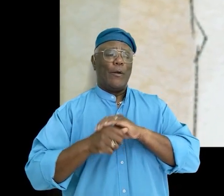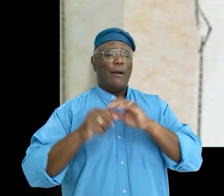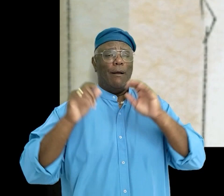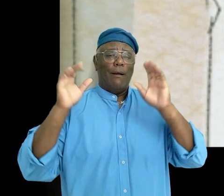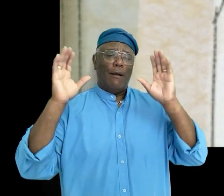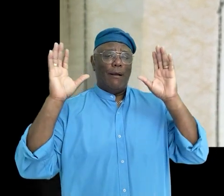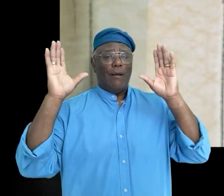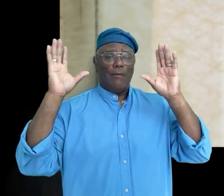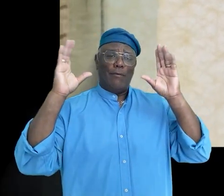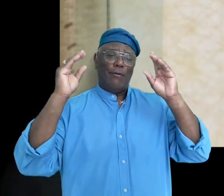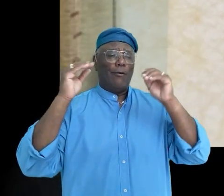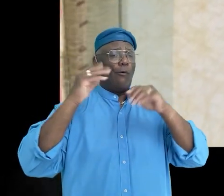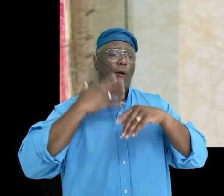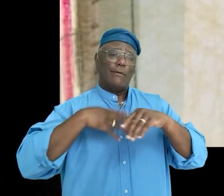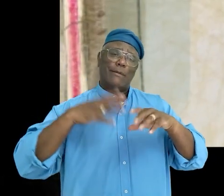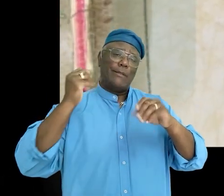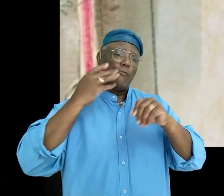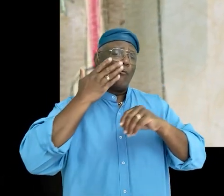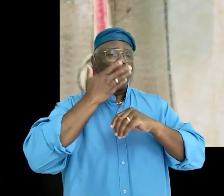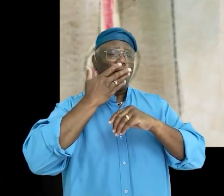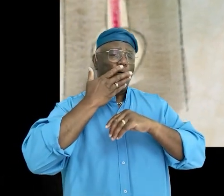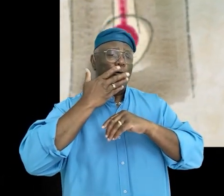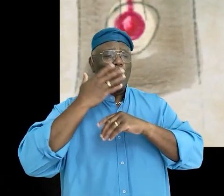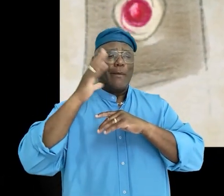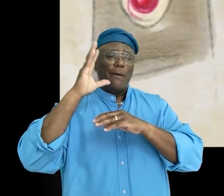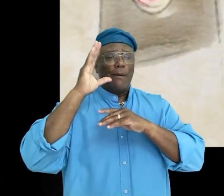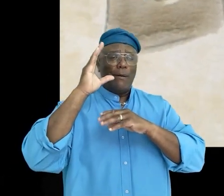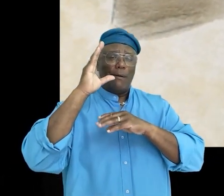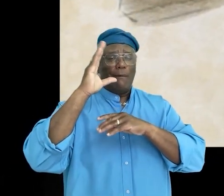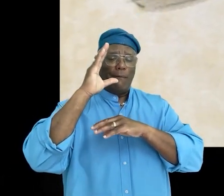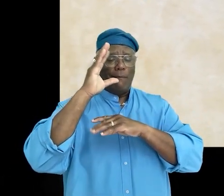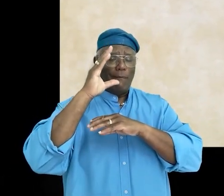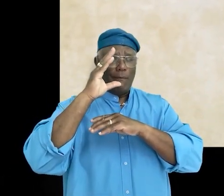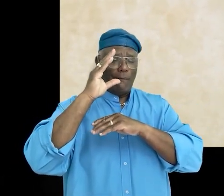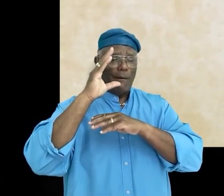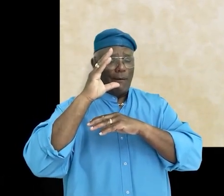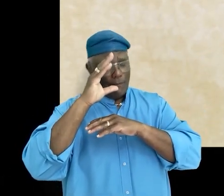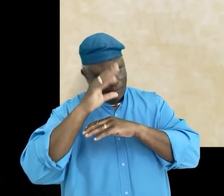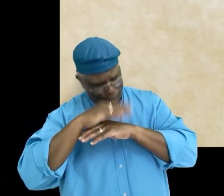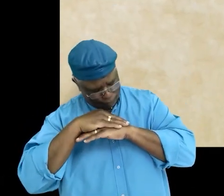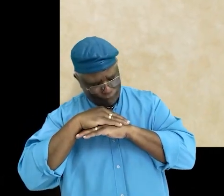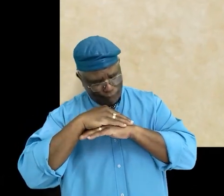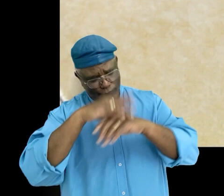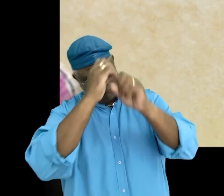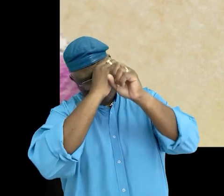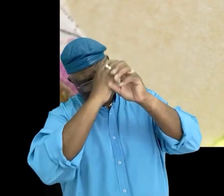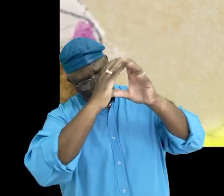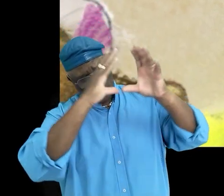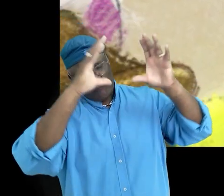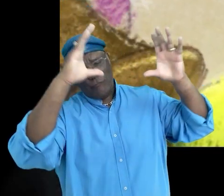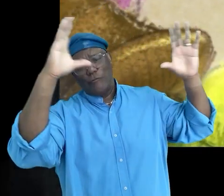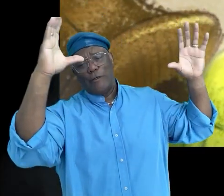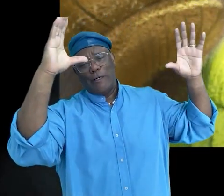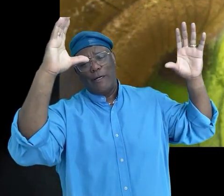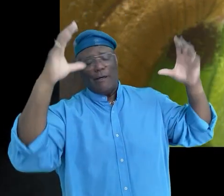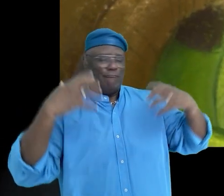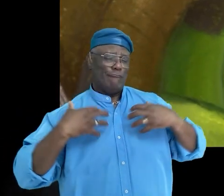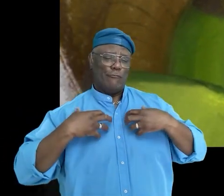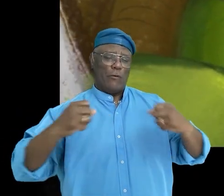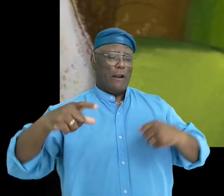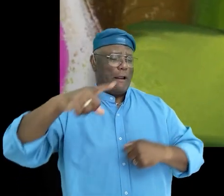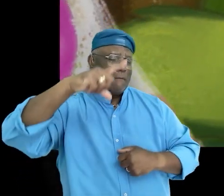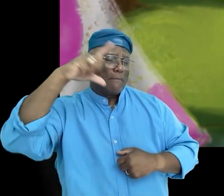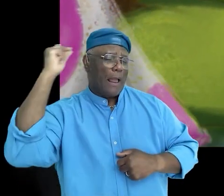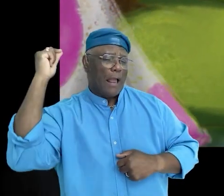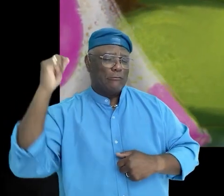Y cyfan roedden ni eisiau bod yn gynnes. Meddai Lula wrth syrthio I gysgu, gan freuddwydio am